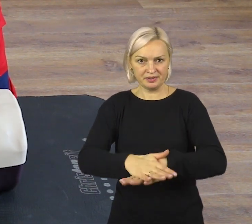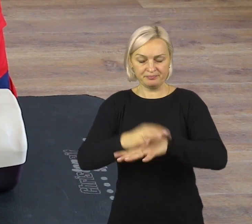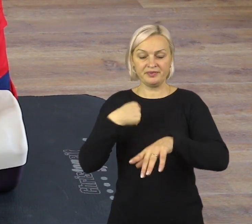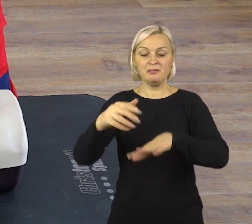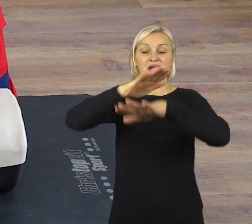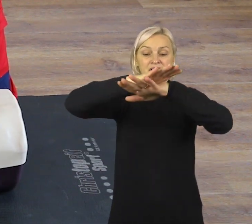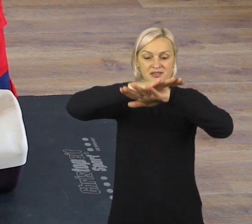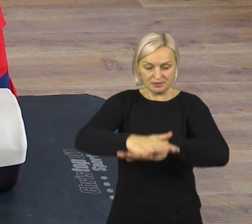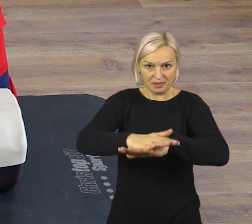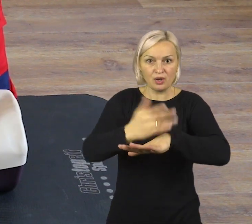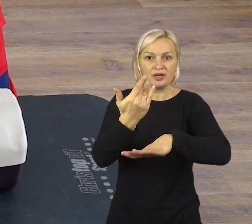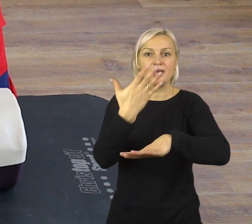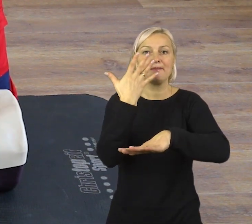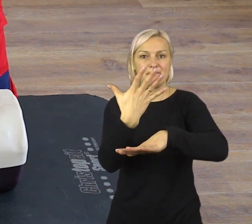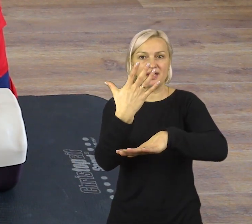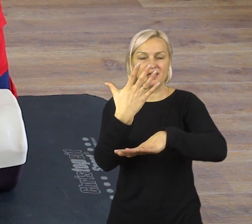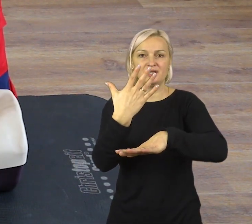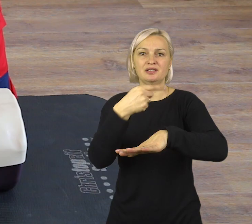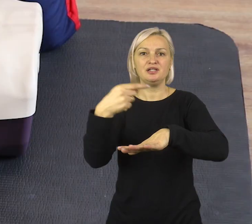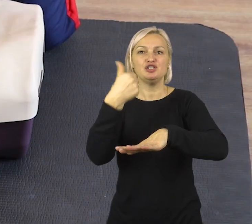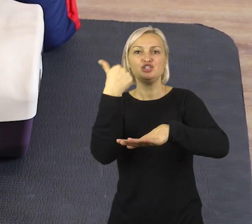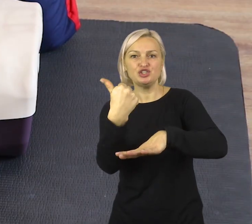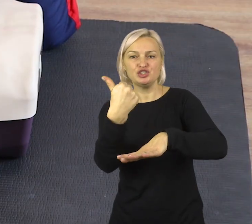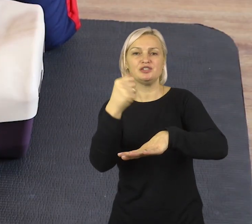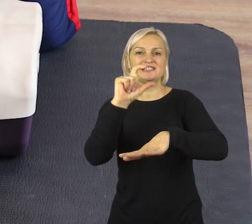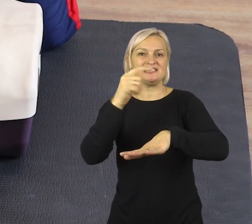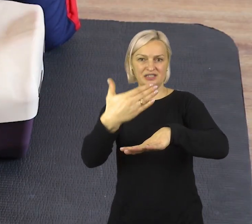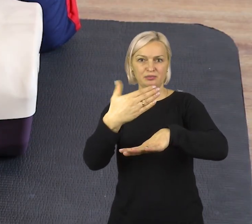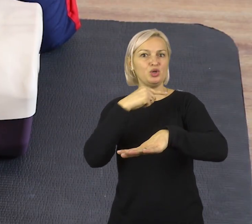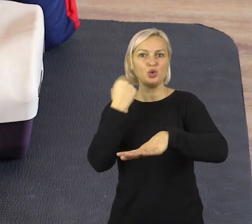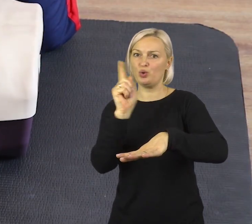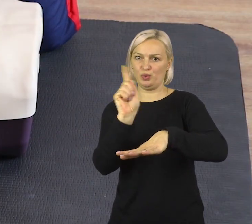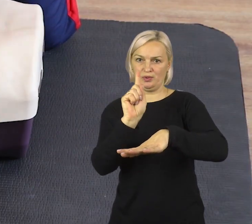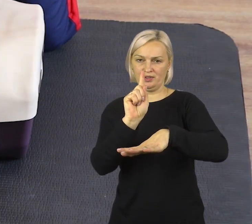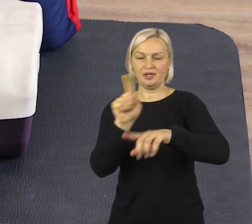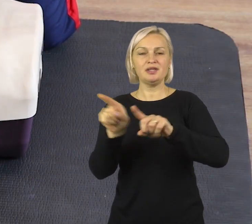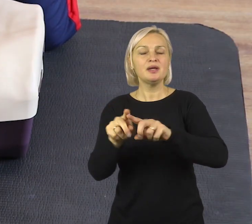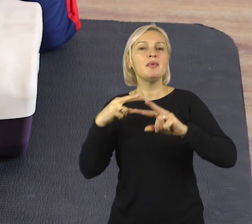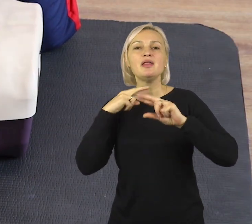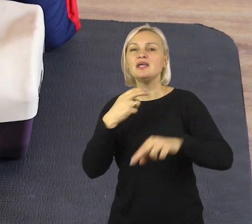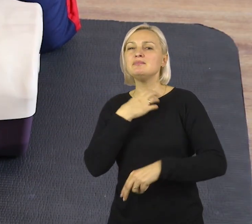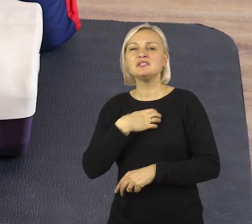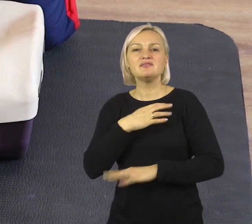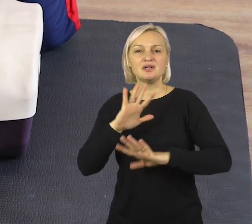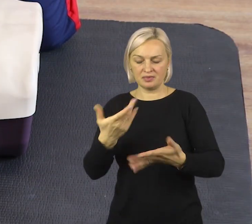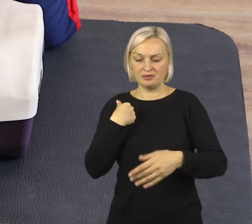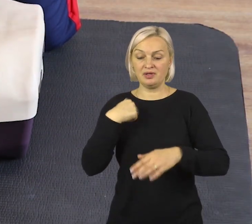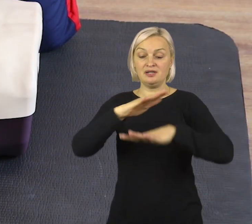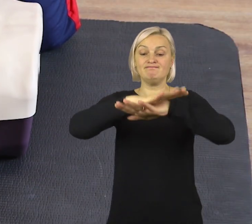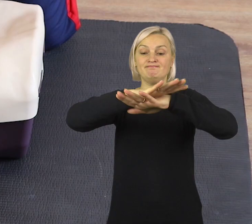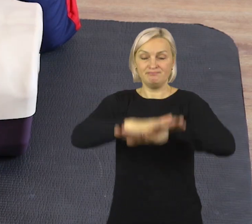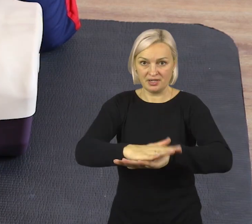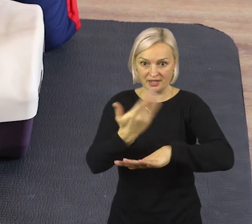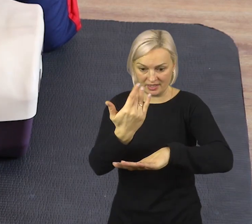Įspausti krūtinės lastą turime 5, nedaugiau kaip 6 cm. Būtinai atkreipkite dėmesį, kad kiek krūtinės